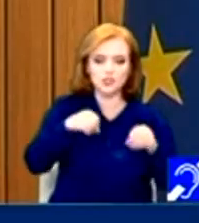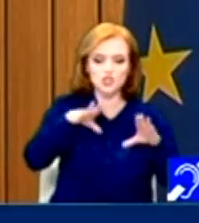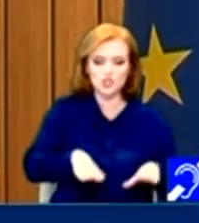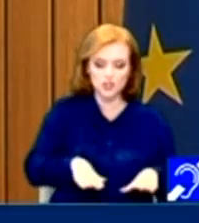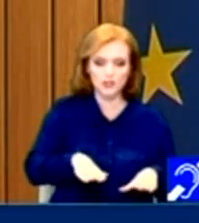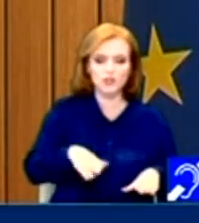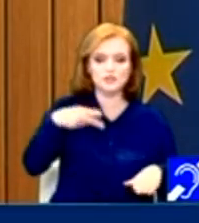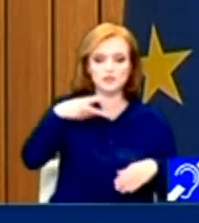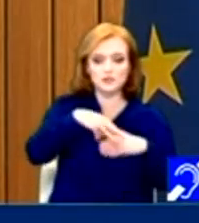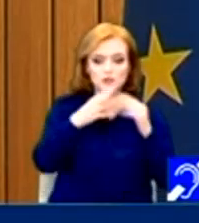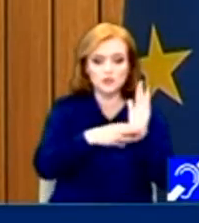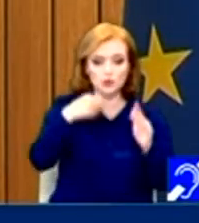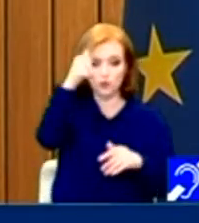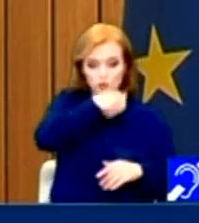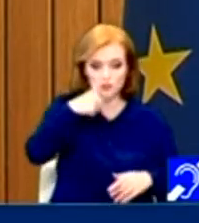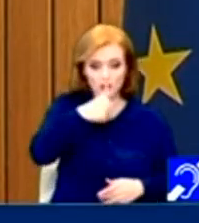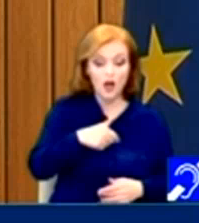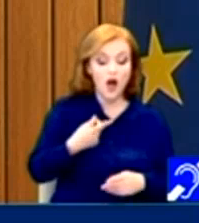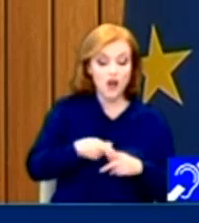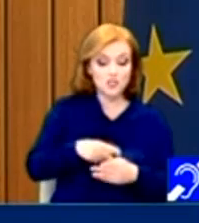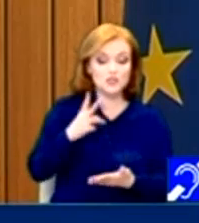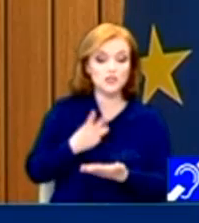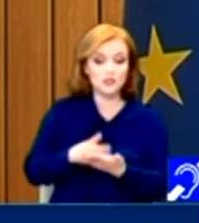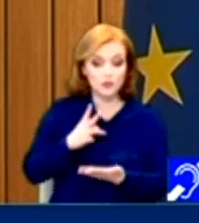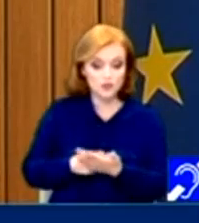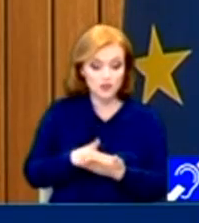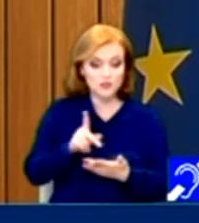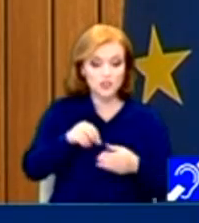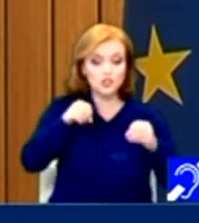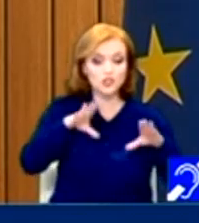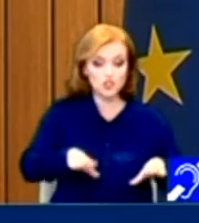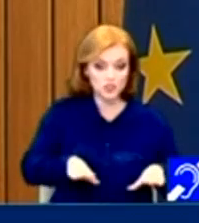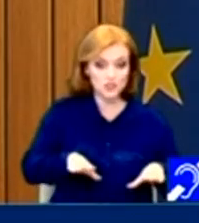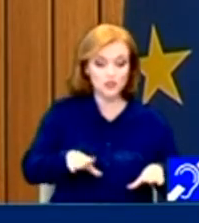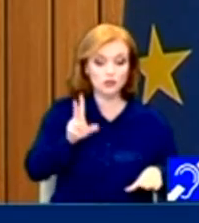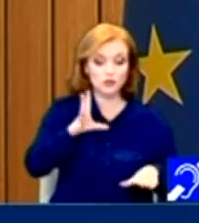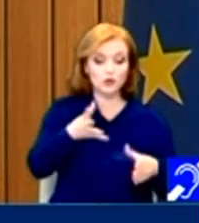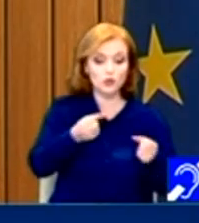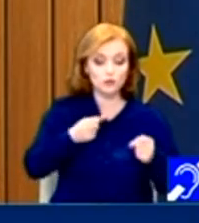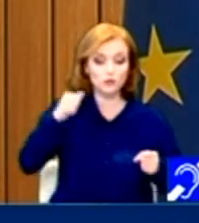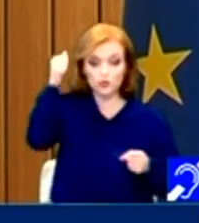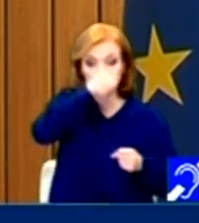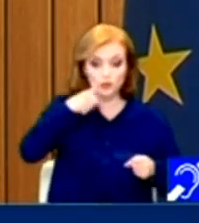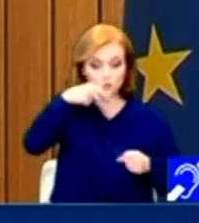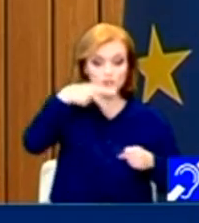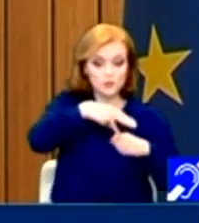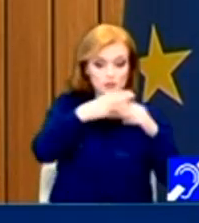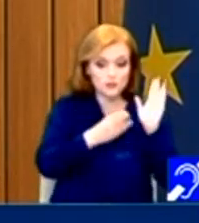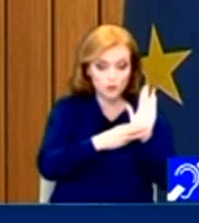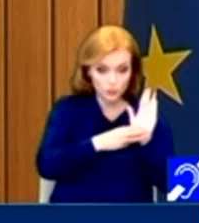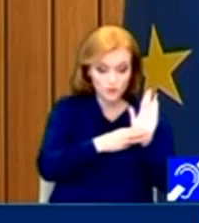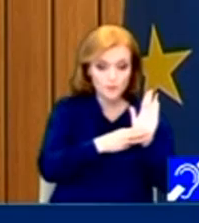un exemplu care demonstrează, pe de o parte, decizia aberantă de anul trecut și